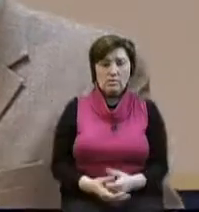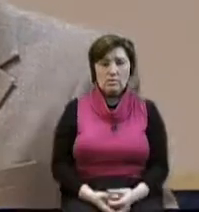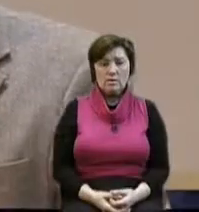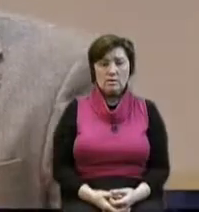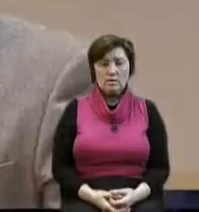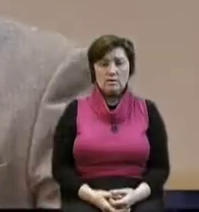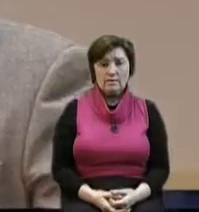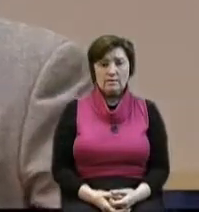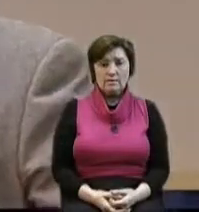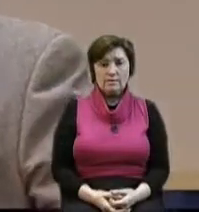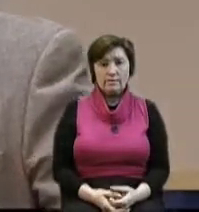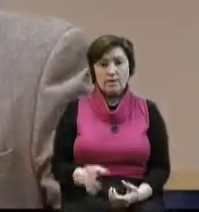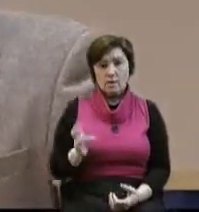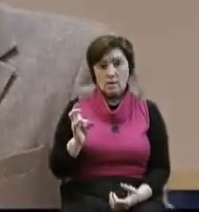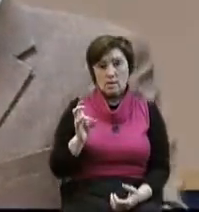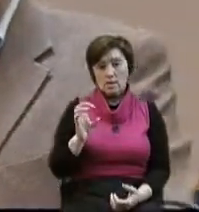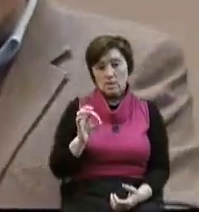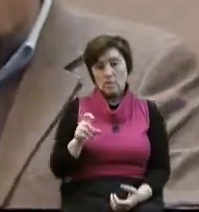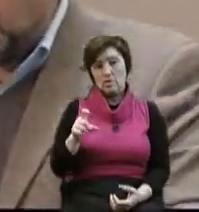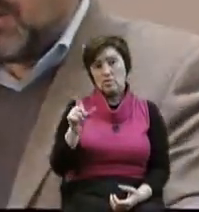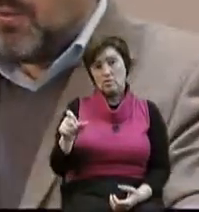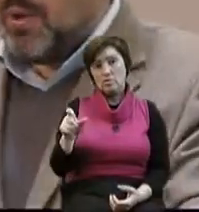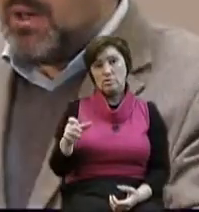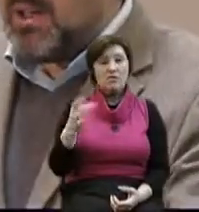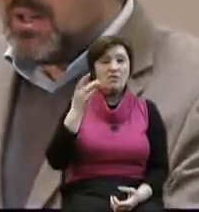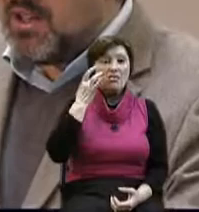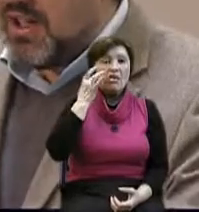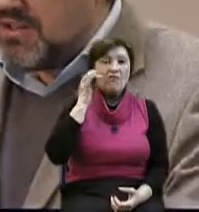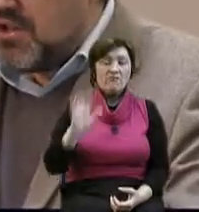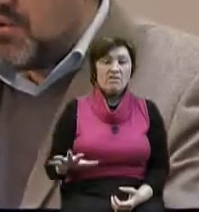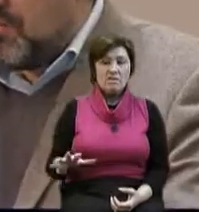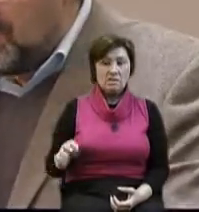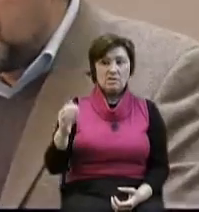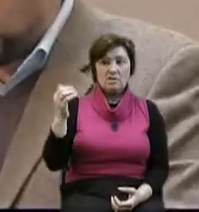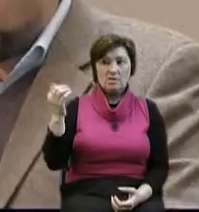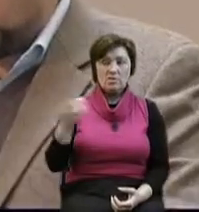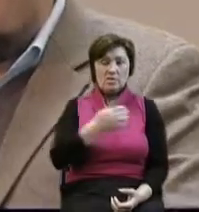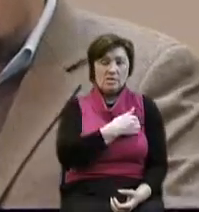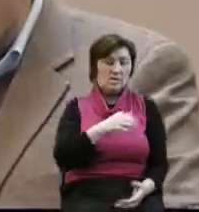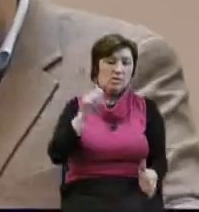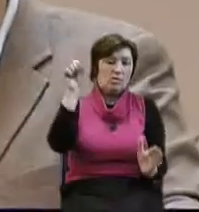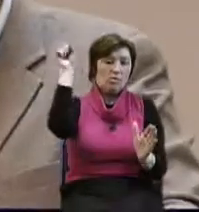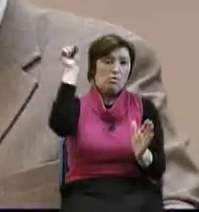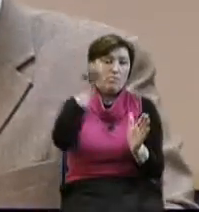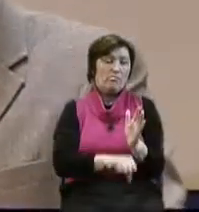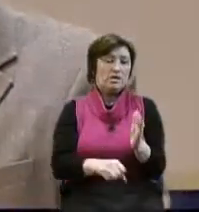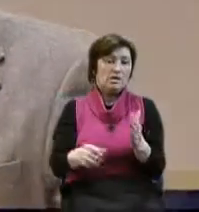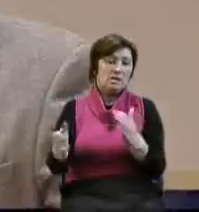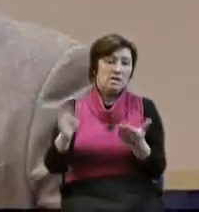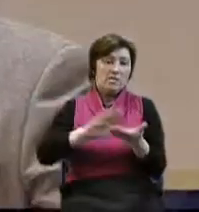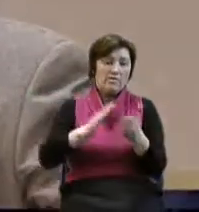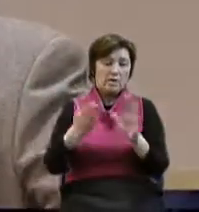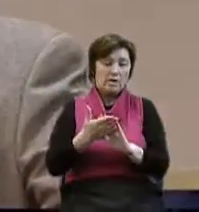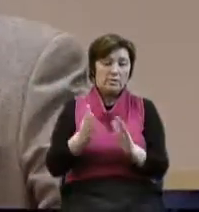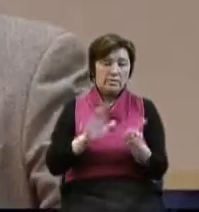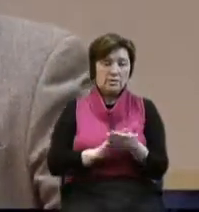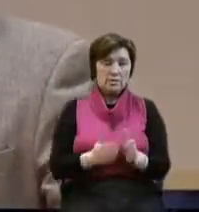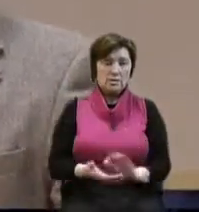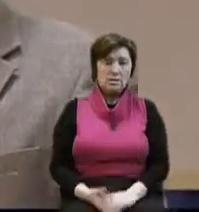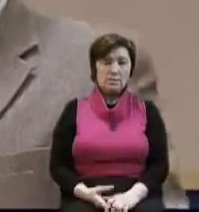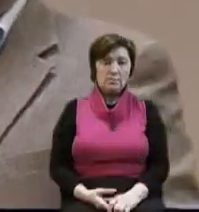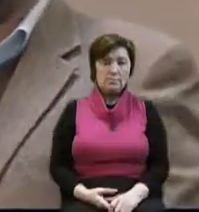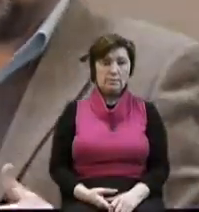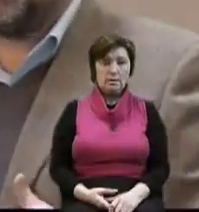видим, что эти люди, они ненавидели Его и хотели убить Его, совещались против Него. Да поможет